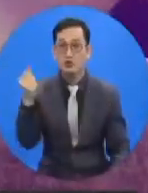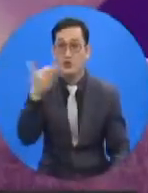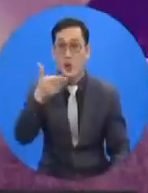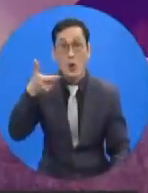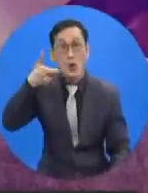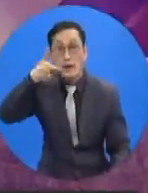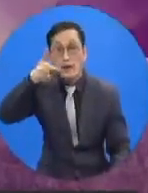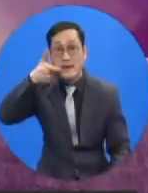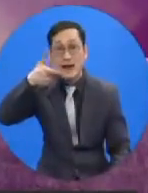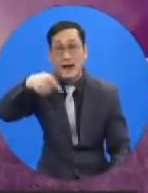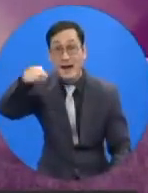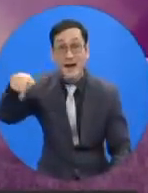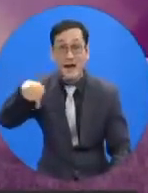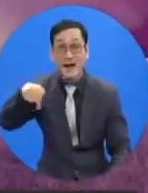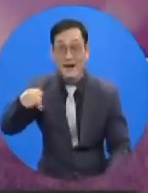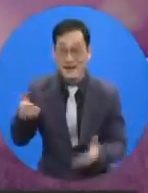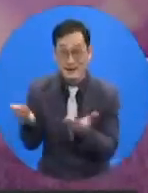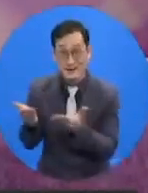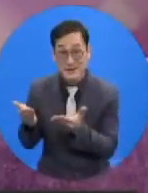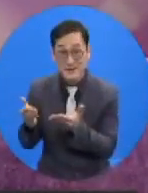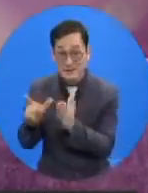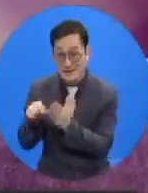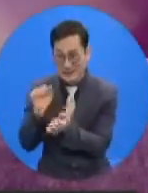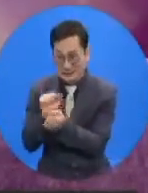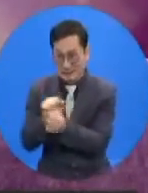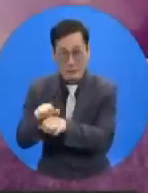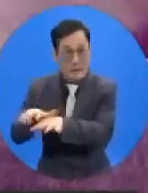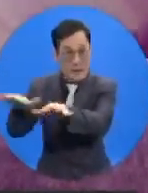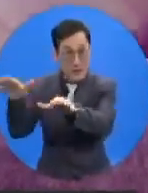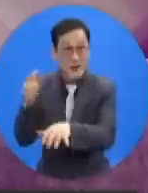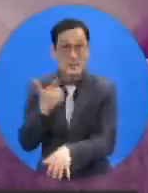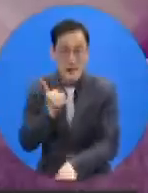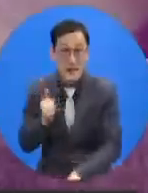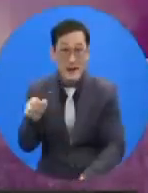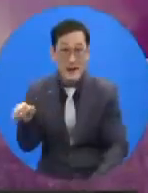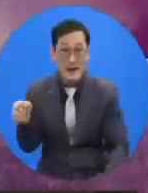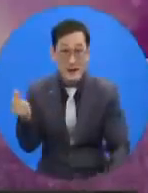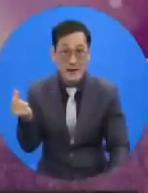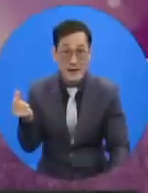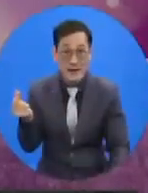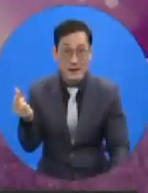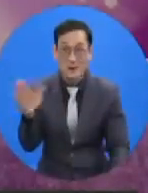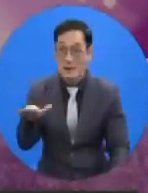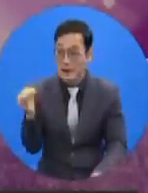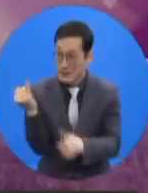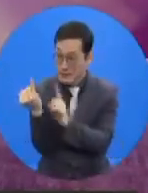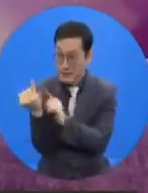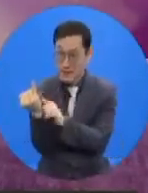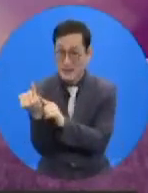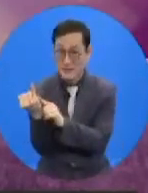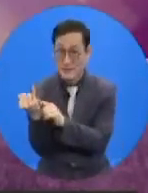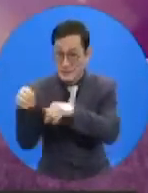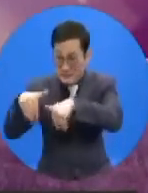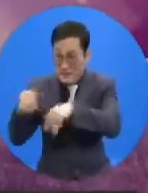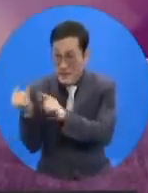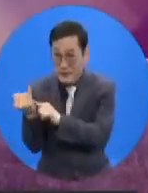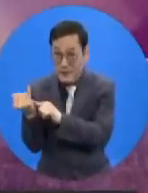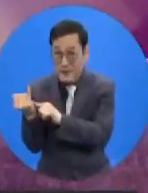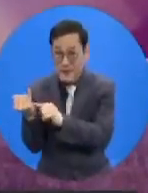사례 때문에 많은 분들이 걱정을 하고 계신데 그 구로콜센터 여직원의 남편이